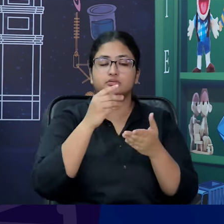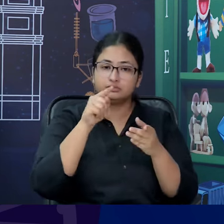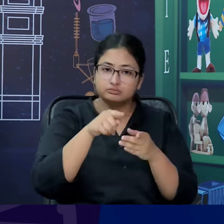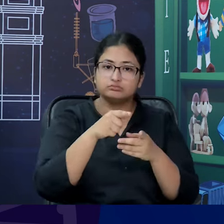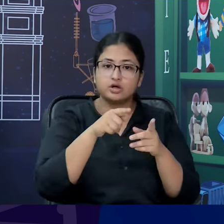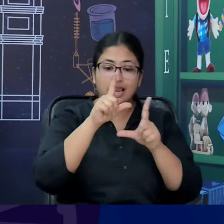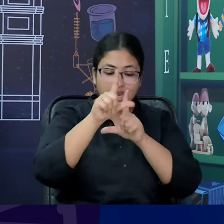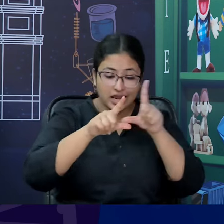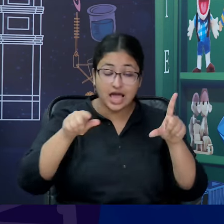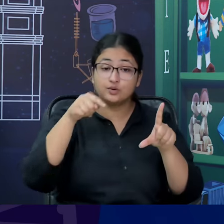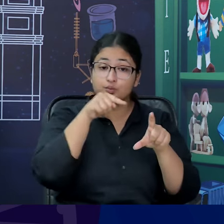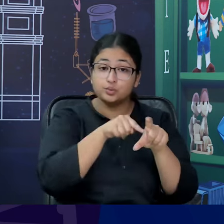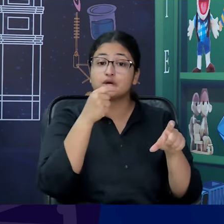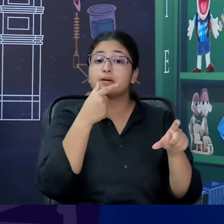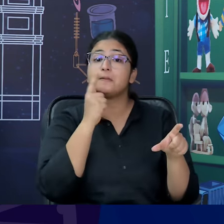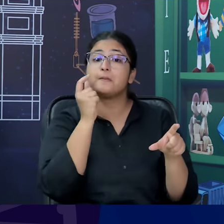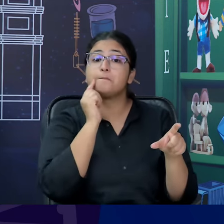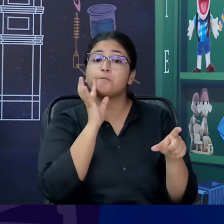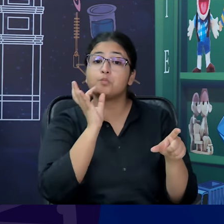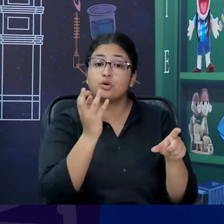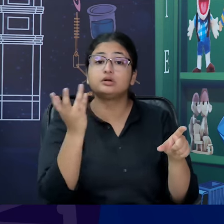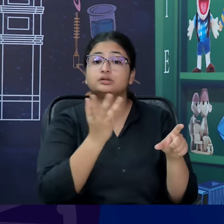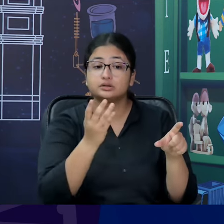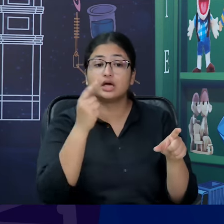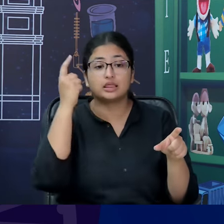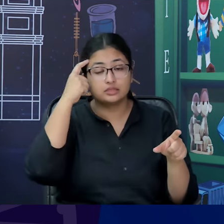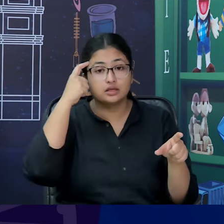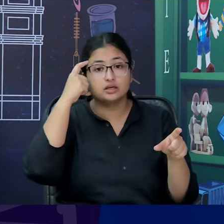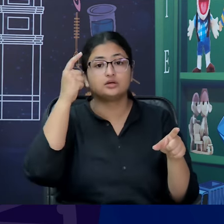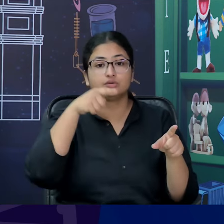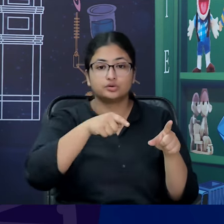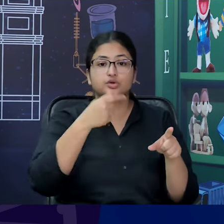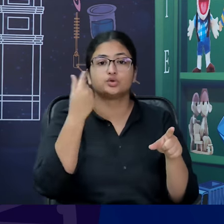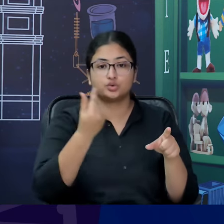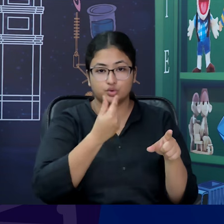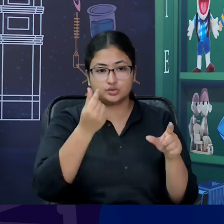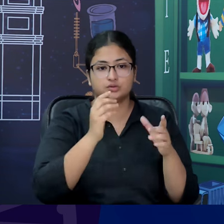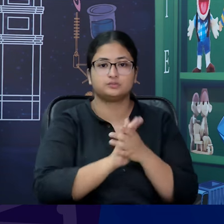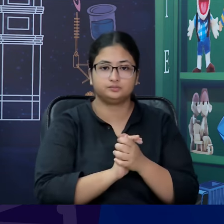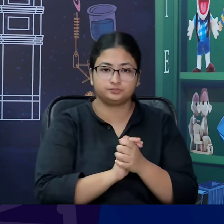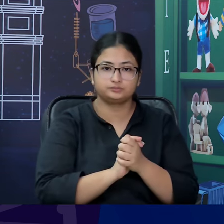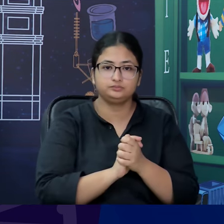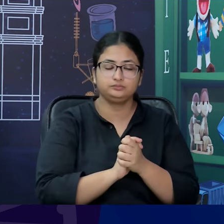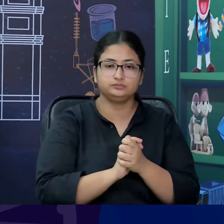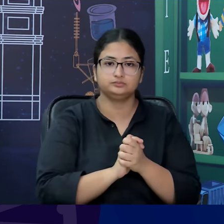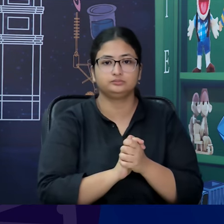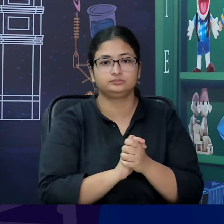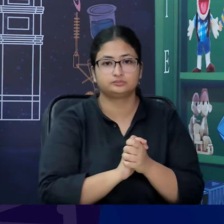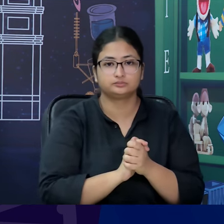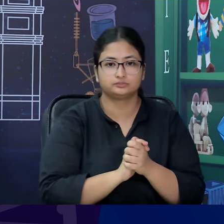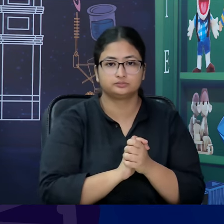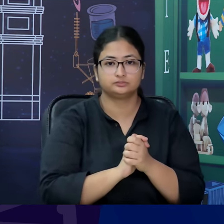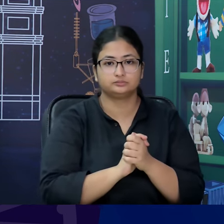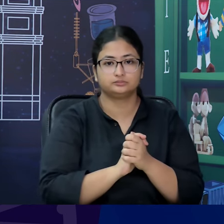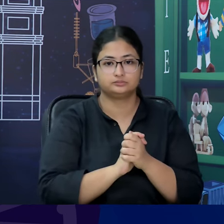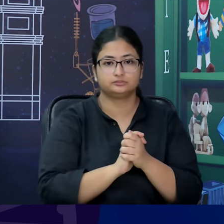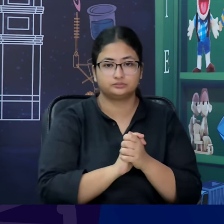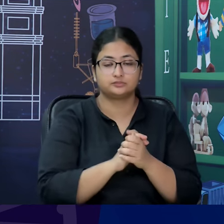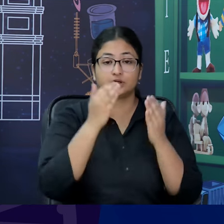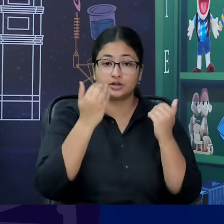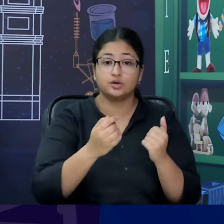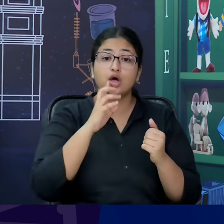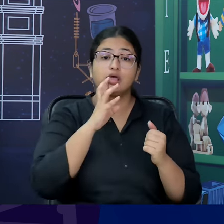महत्व को दर्शाया है जी अब अब हम आगे बात करें तो कुछ प्रमुख